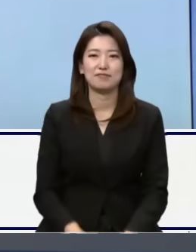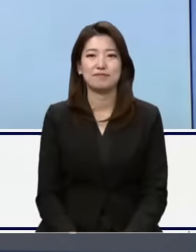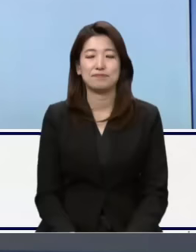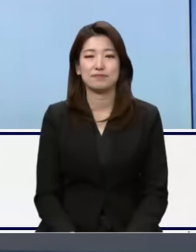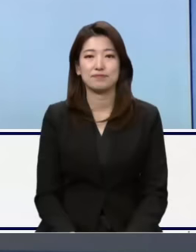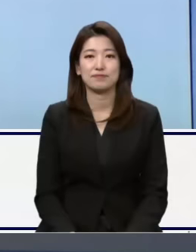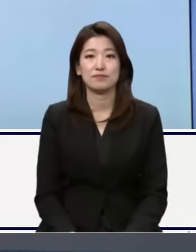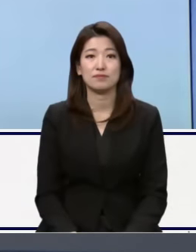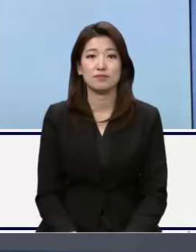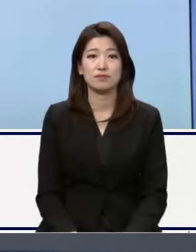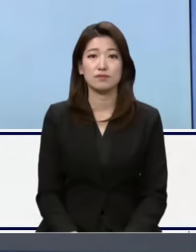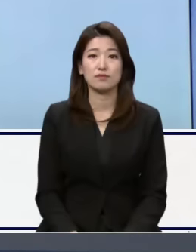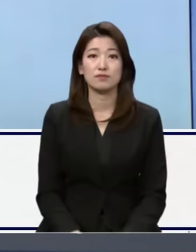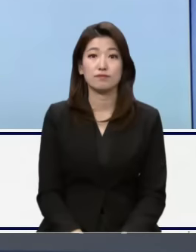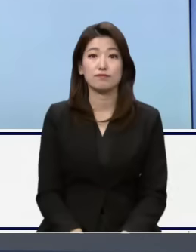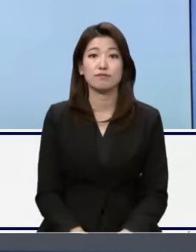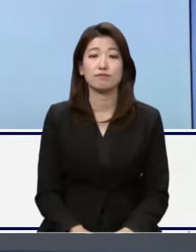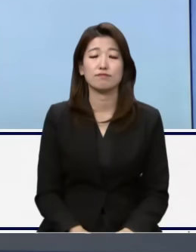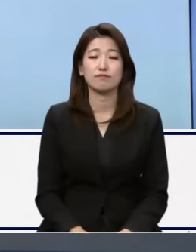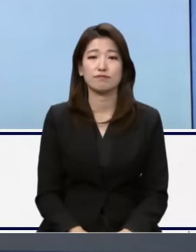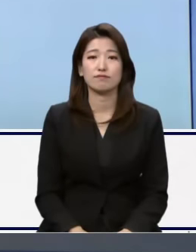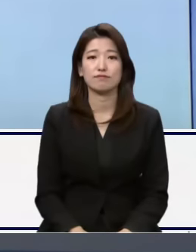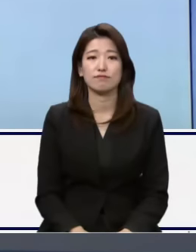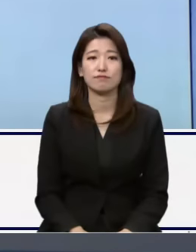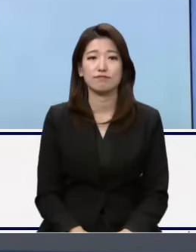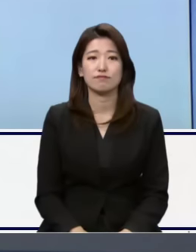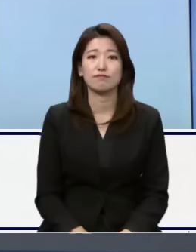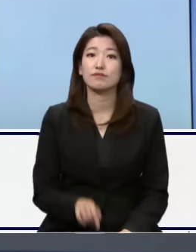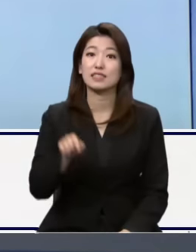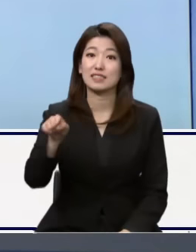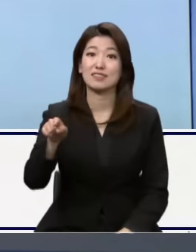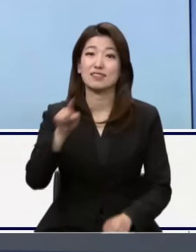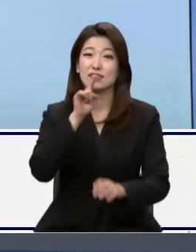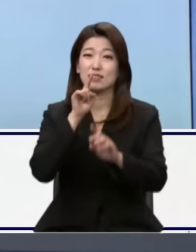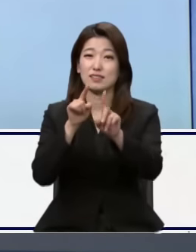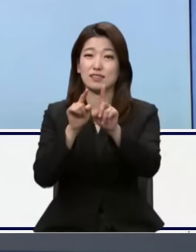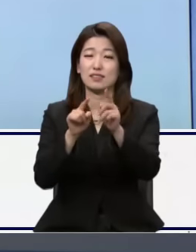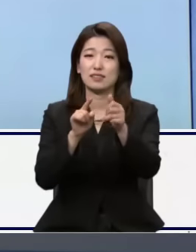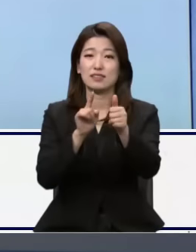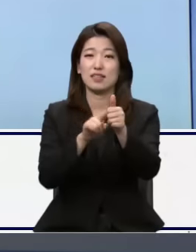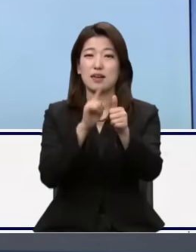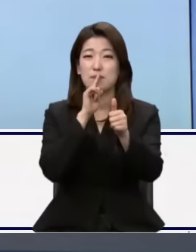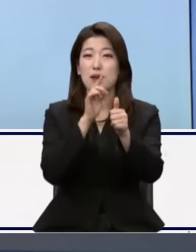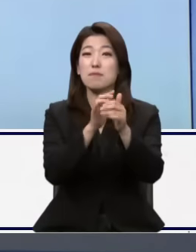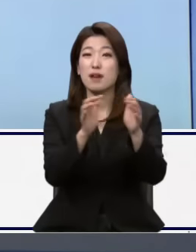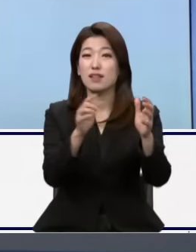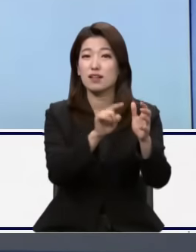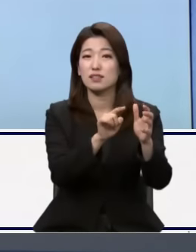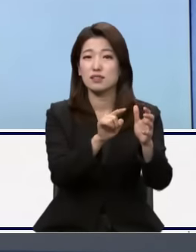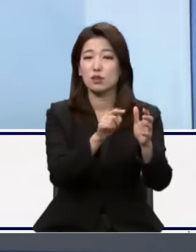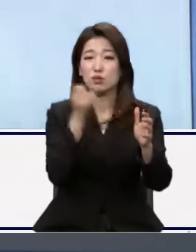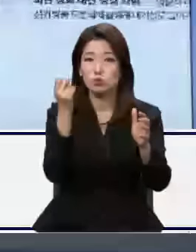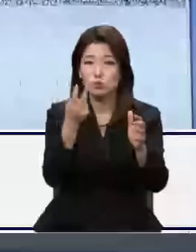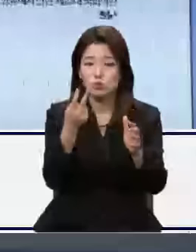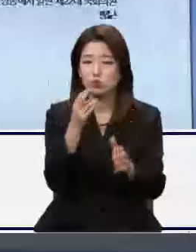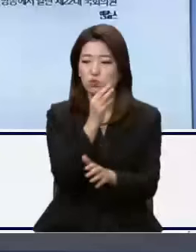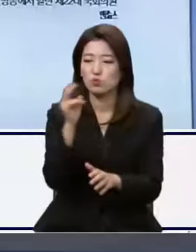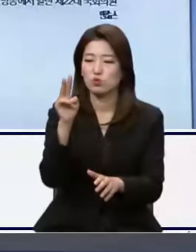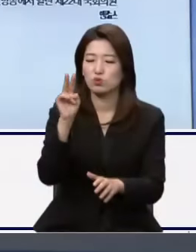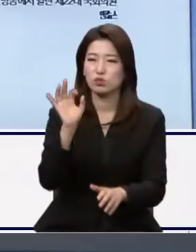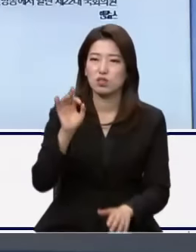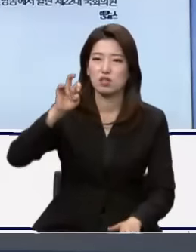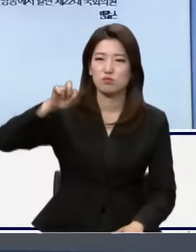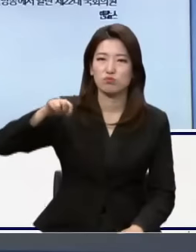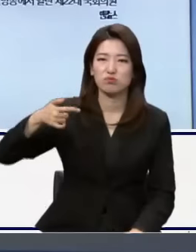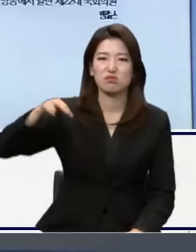나왔던 악재가 양문석 후보 편법 대출 권이었습니다데 관련해서 이게 해당 새마금고